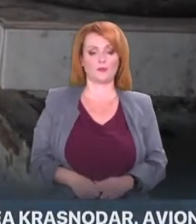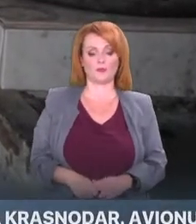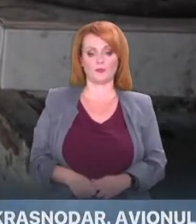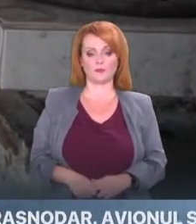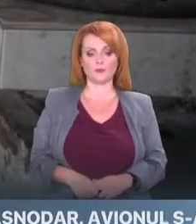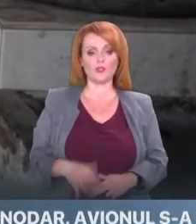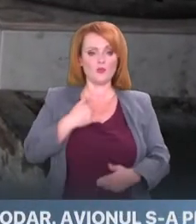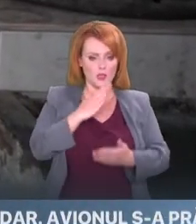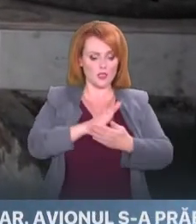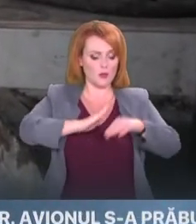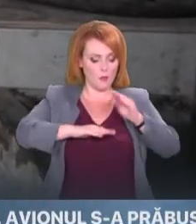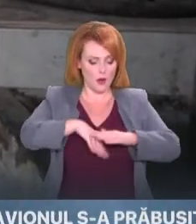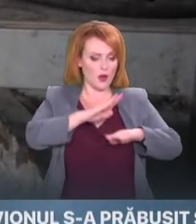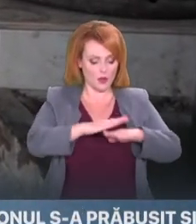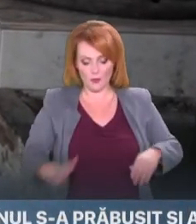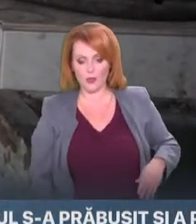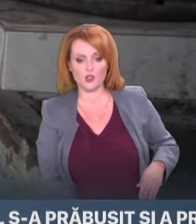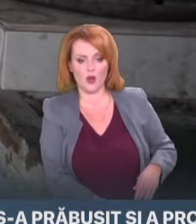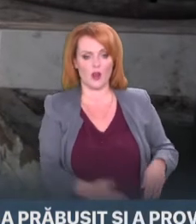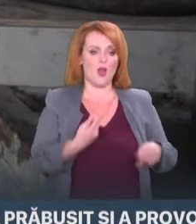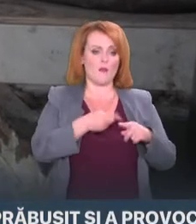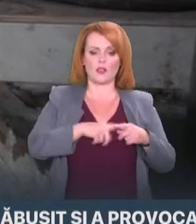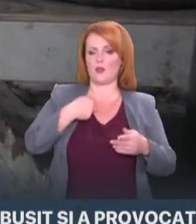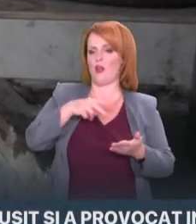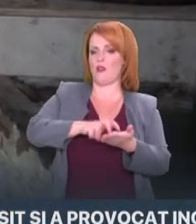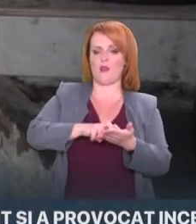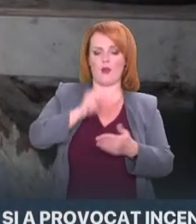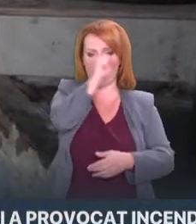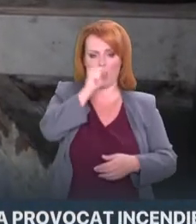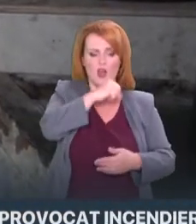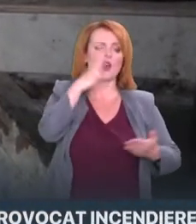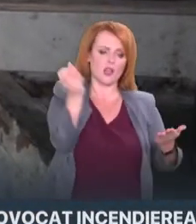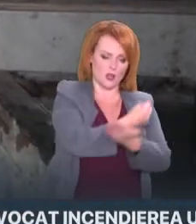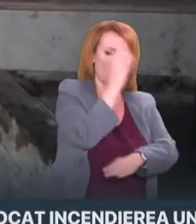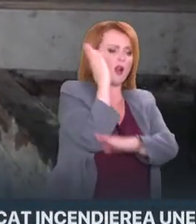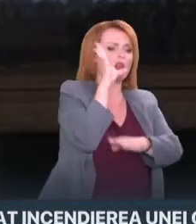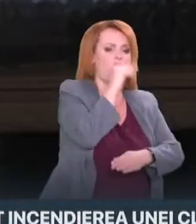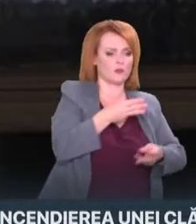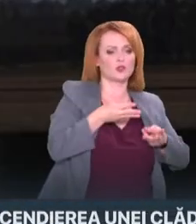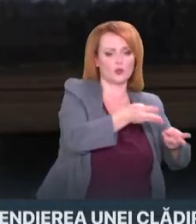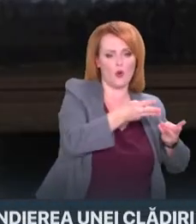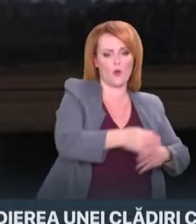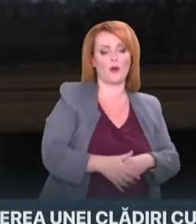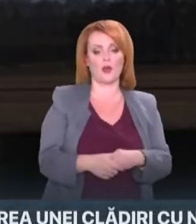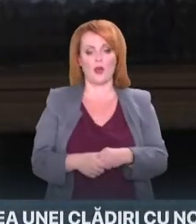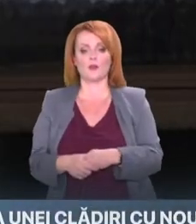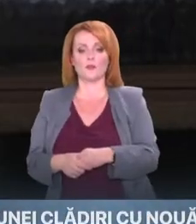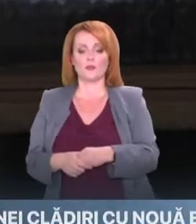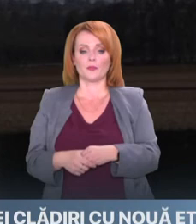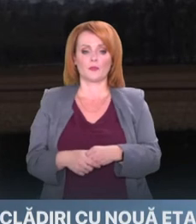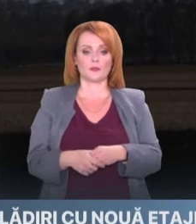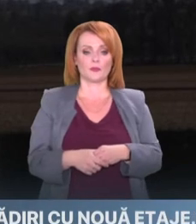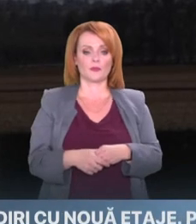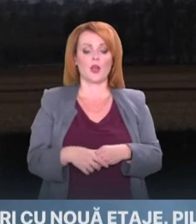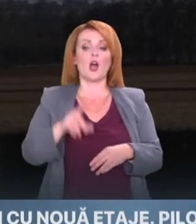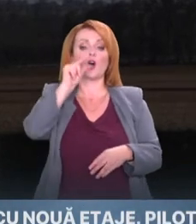Am mâini și picioare, așa că nu îmi este frică de frig pentru că găsesc lemne și pot face focul în sobă. Operatorul nuclear al Ucrainei a